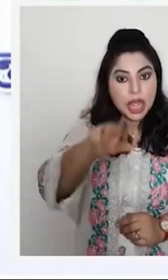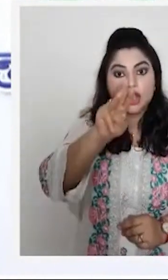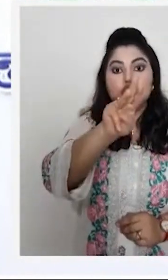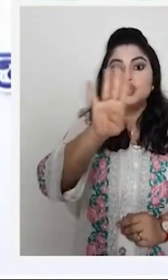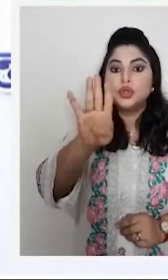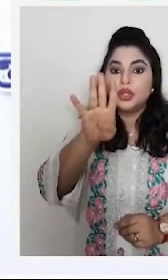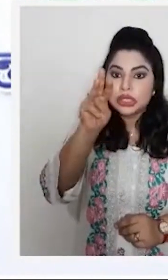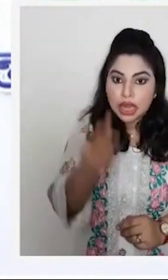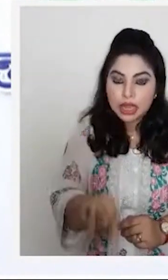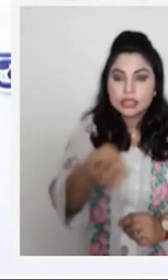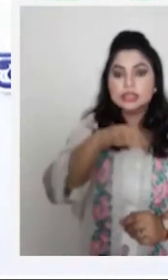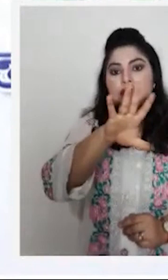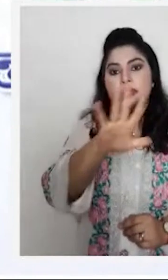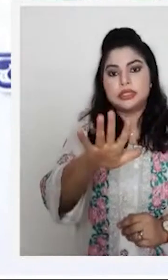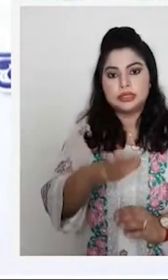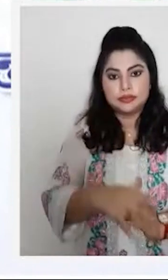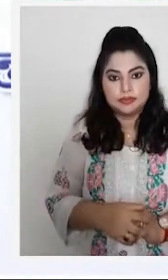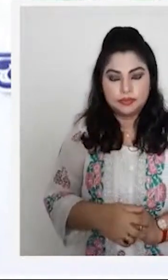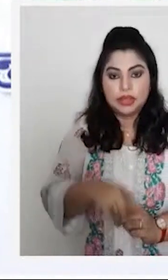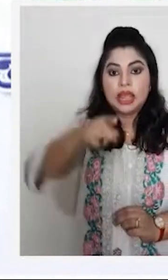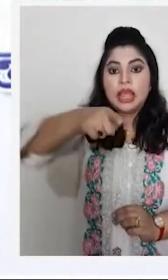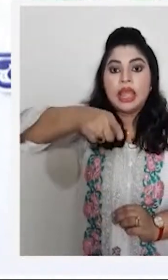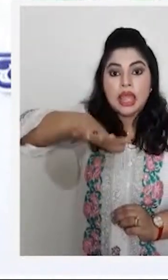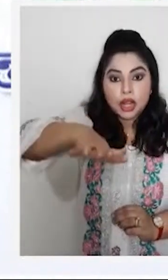25,24,285টি এবং এ পর্যন্ত বিতরণ হয়েছে